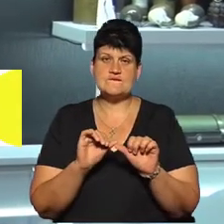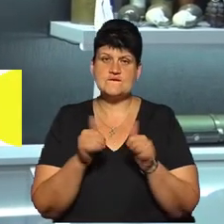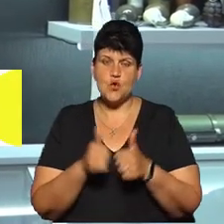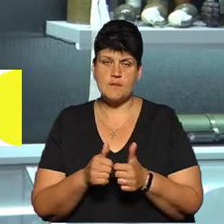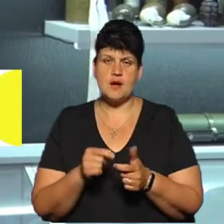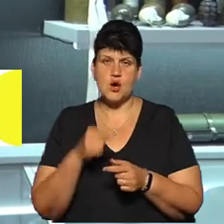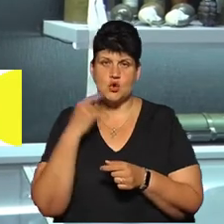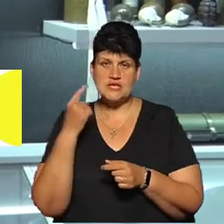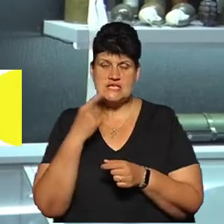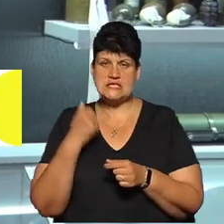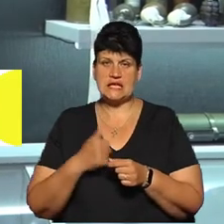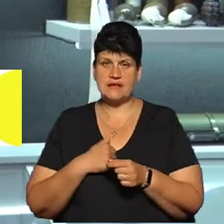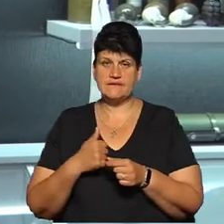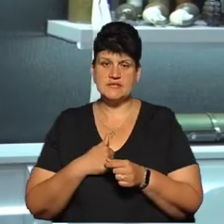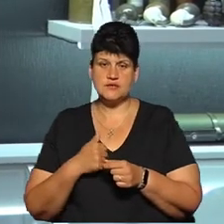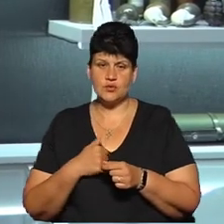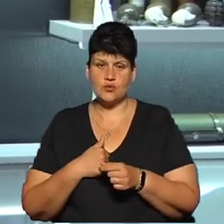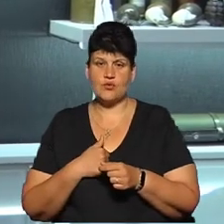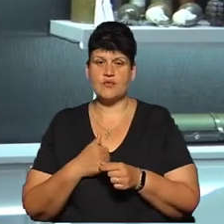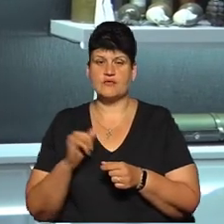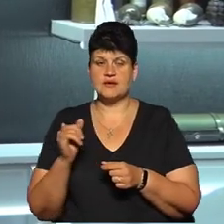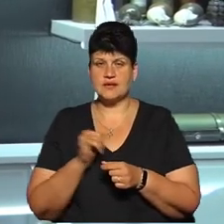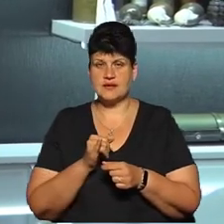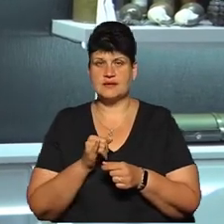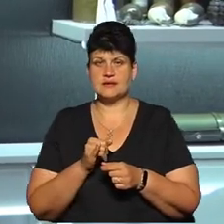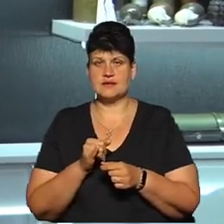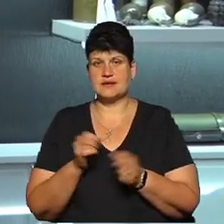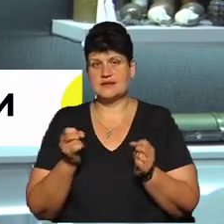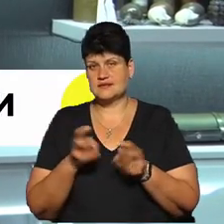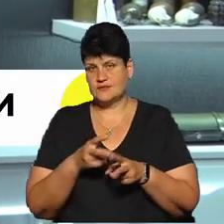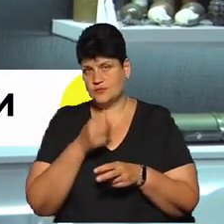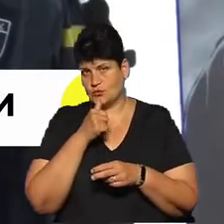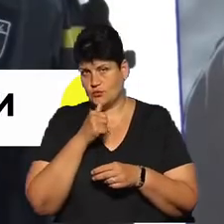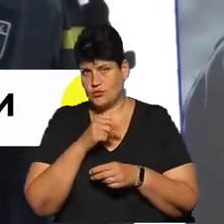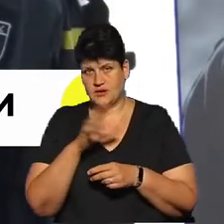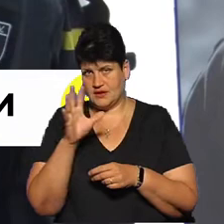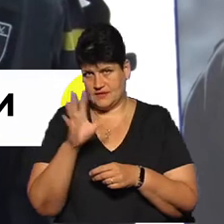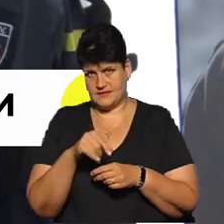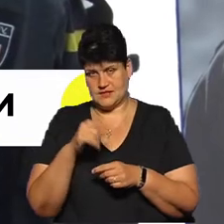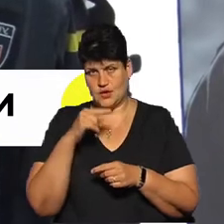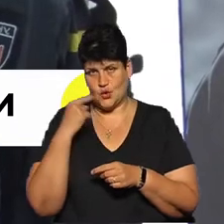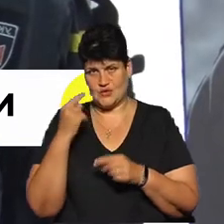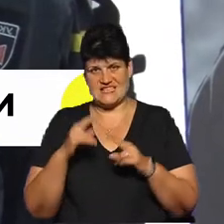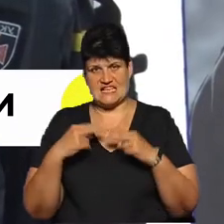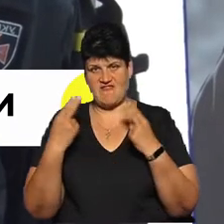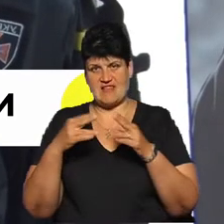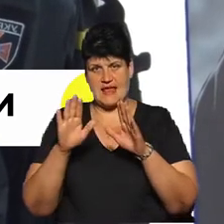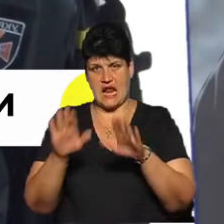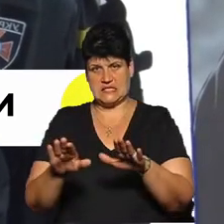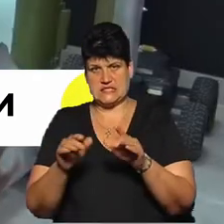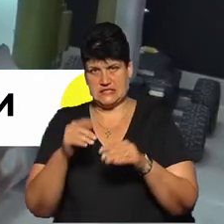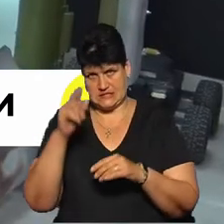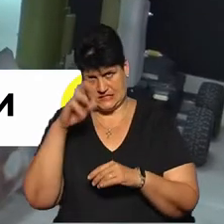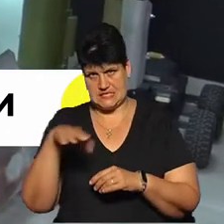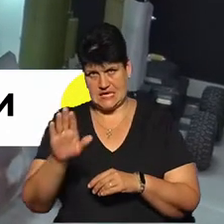але на камеру не буду коментувати. Така сама, як і вся та Російська Федерація. Сюди на екскурсії зможуть приходити